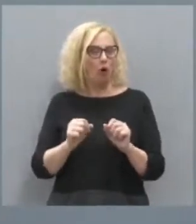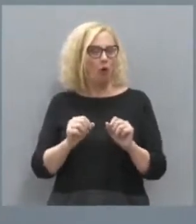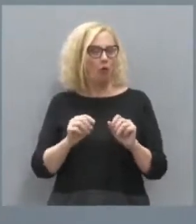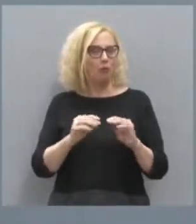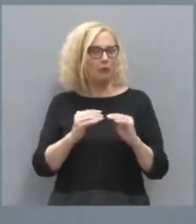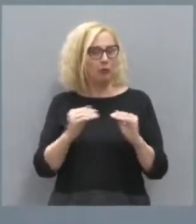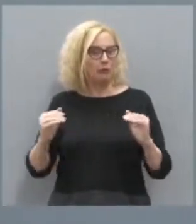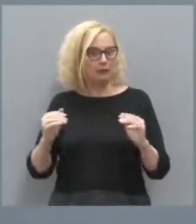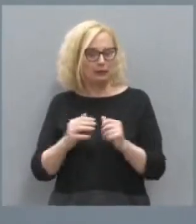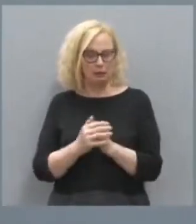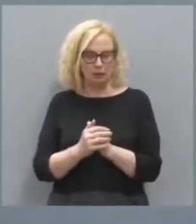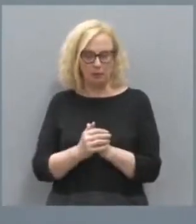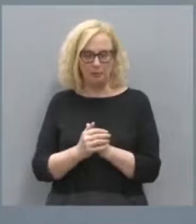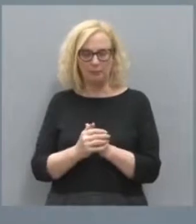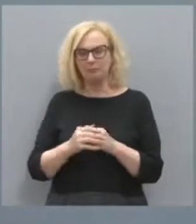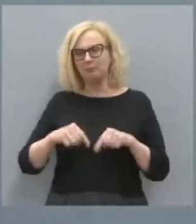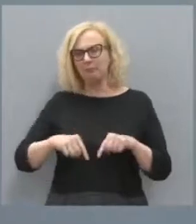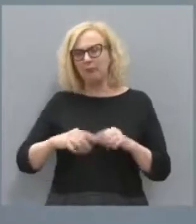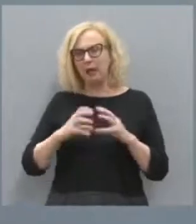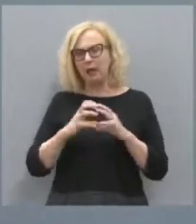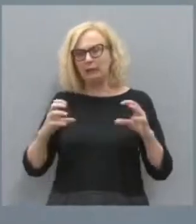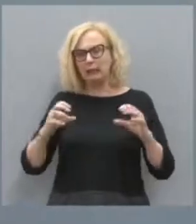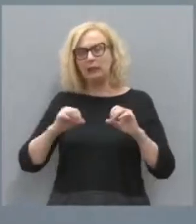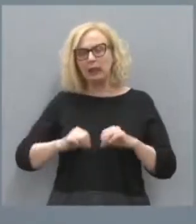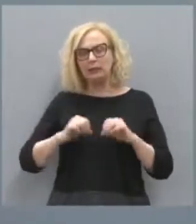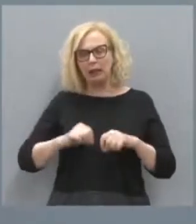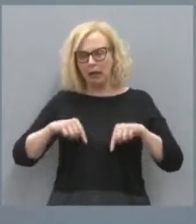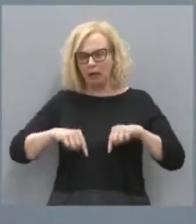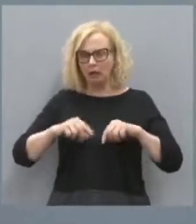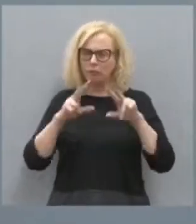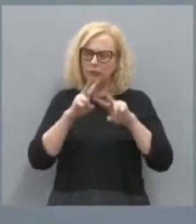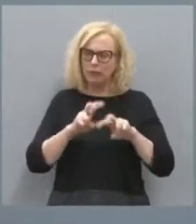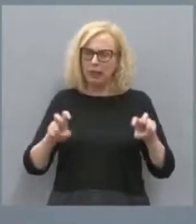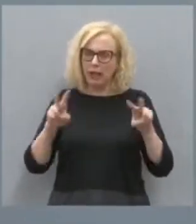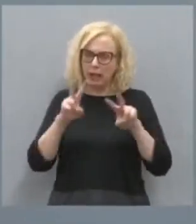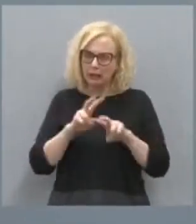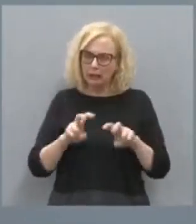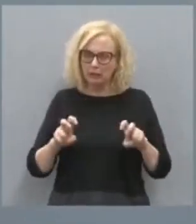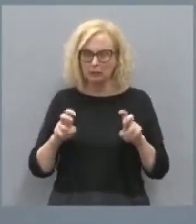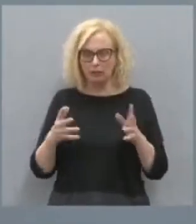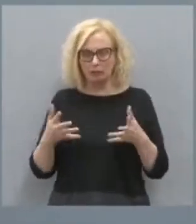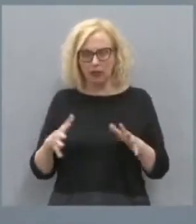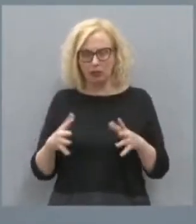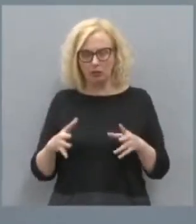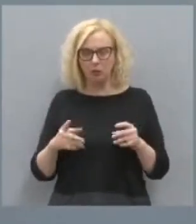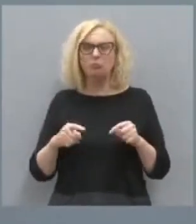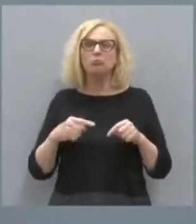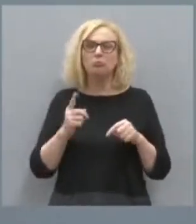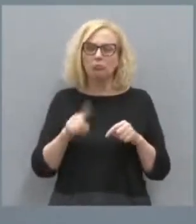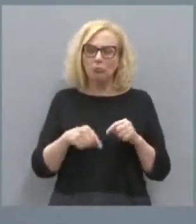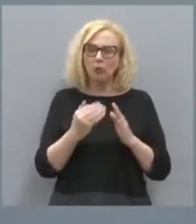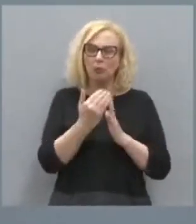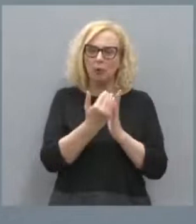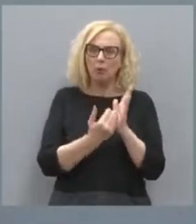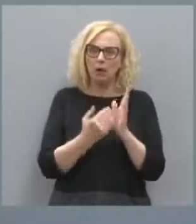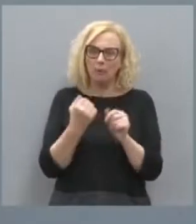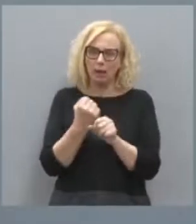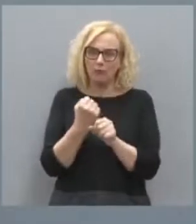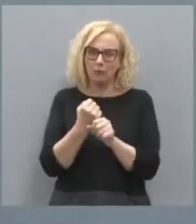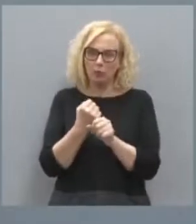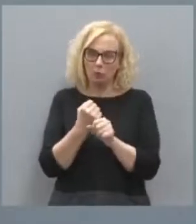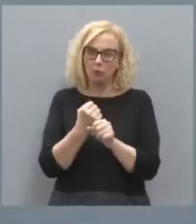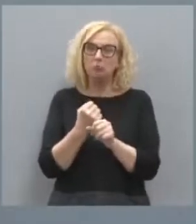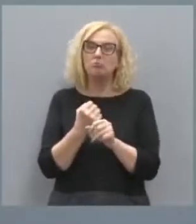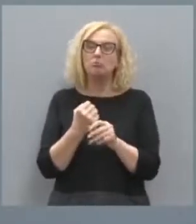della terza dose quindi l'azienda sanitaria ha fatto un'analisi e ha fatto un programma di lavoro io dico anche